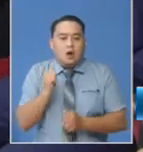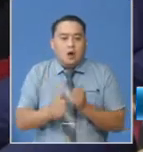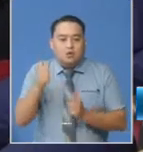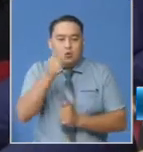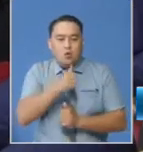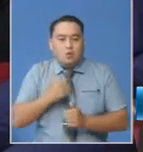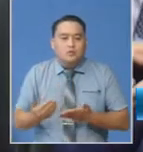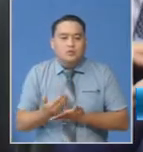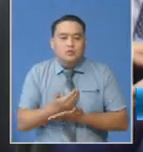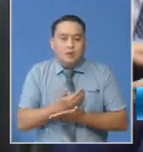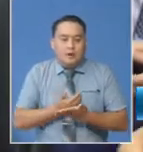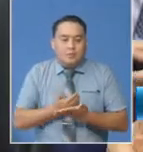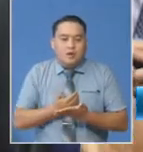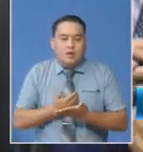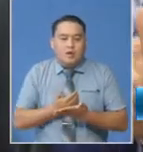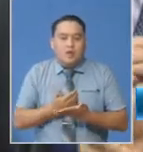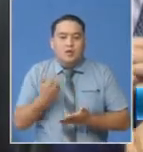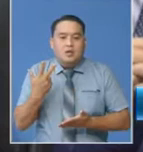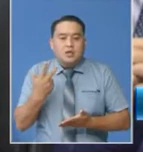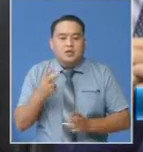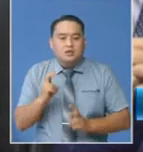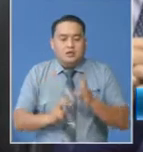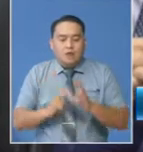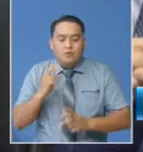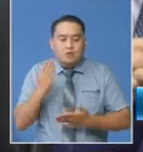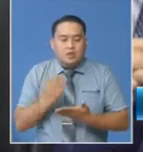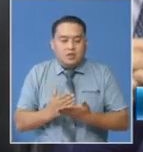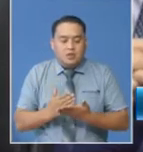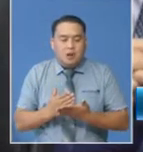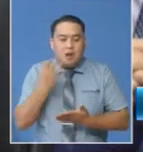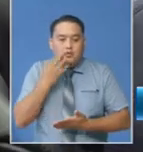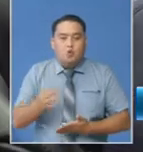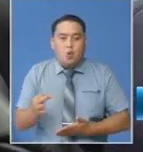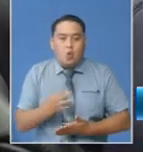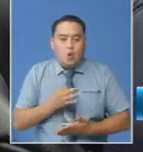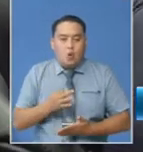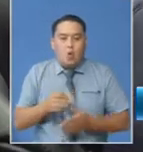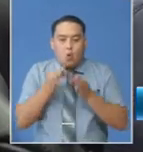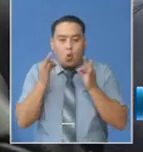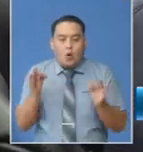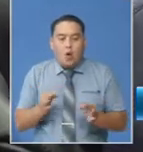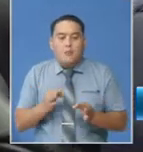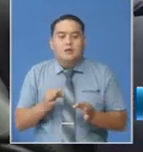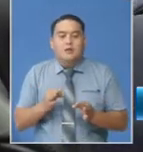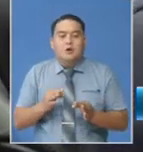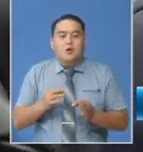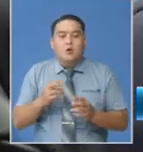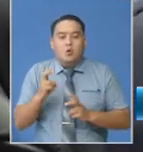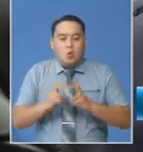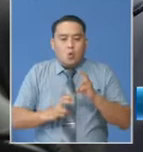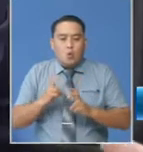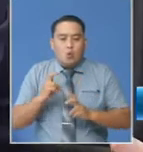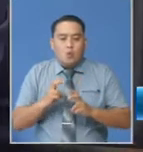ежегодно собирают в республике. Действует 3 перерабатывающих завода. Для Алматинской области опыт Татарстана по возделыванию этой